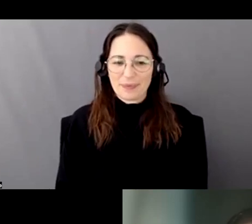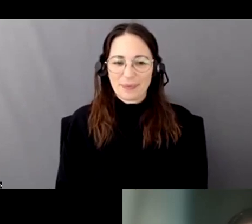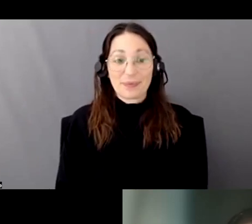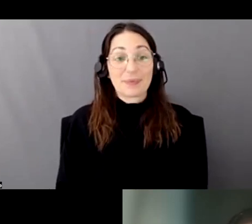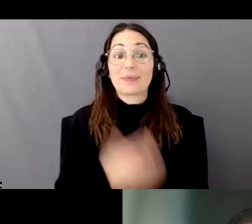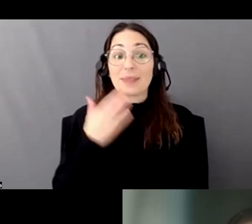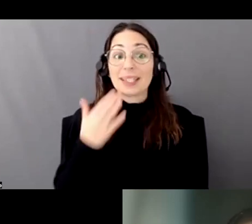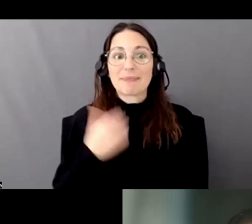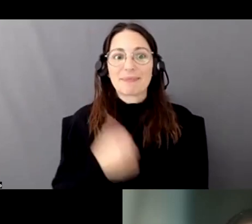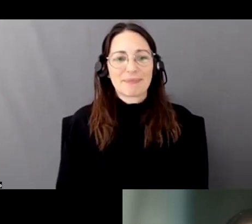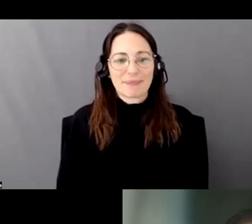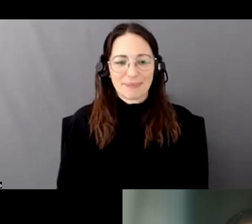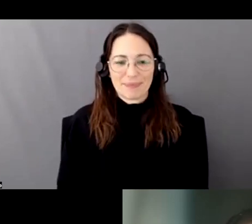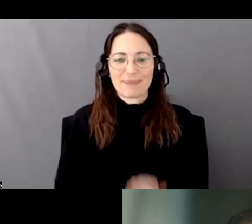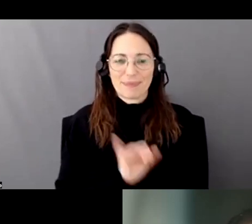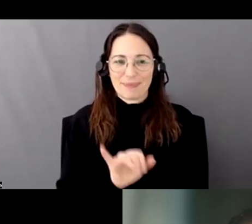Merci. Mmh.